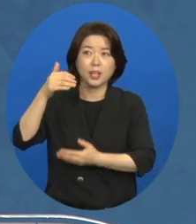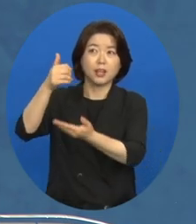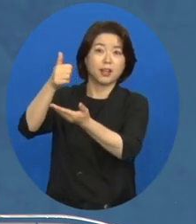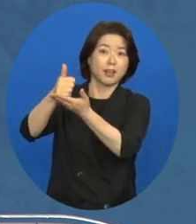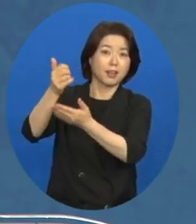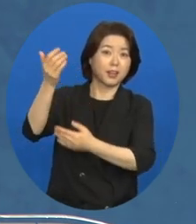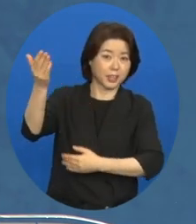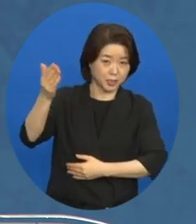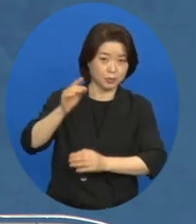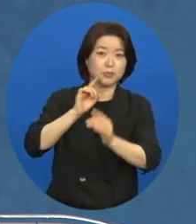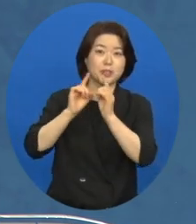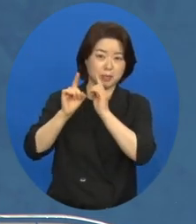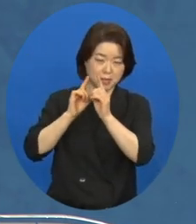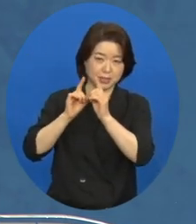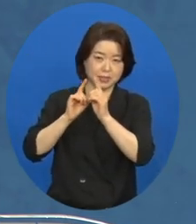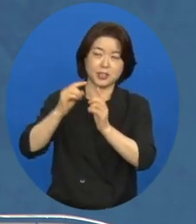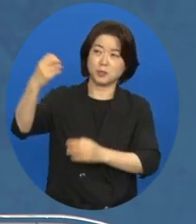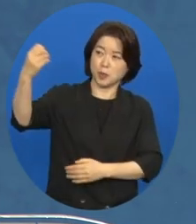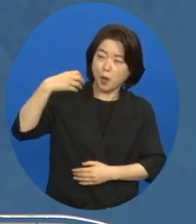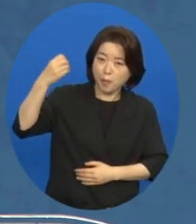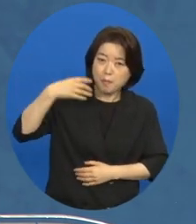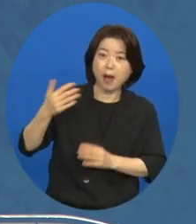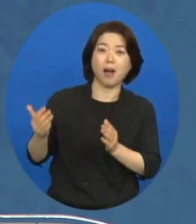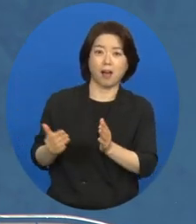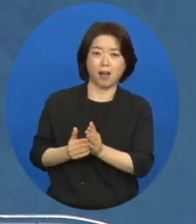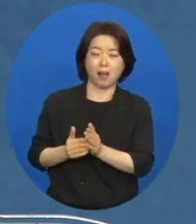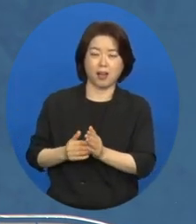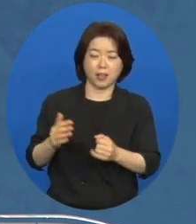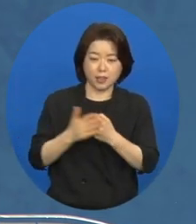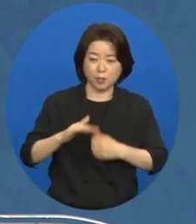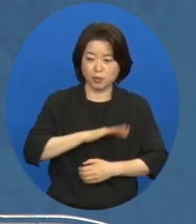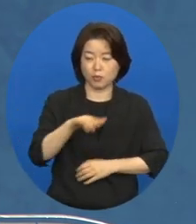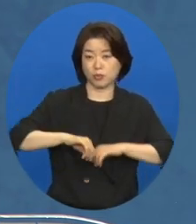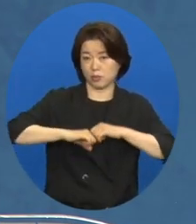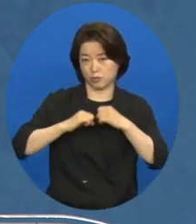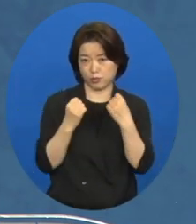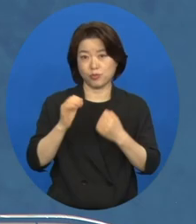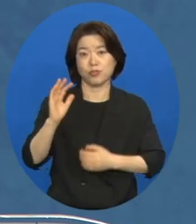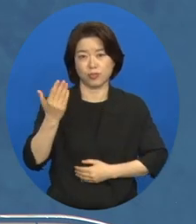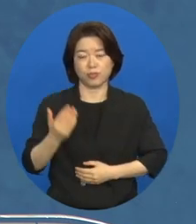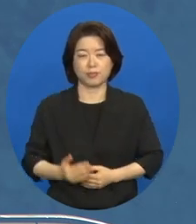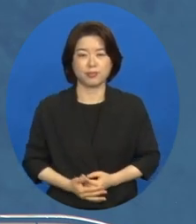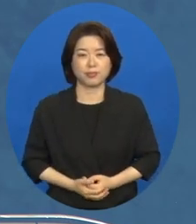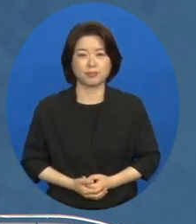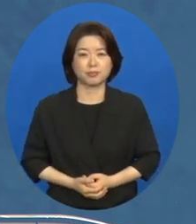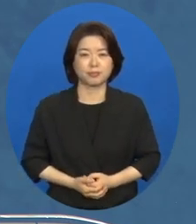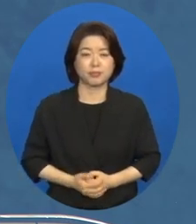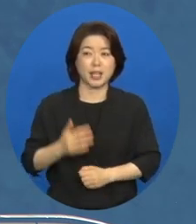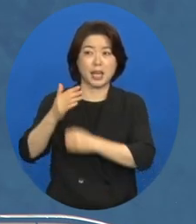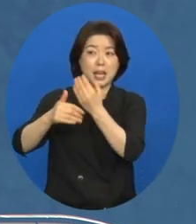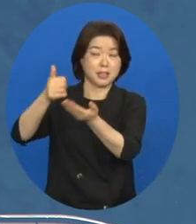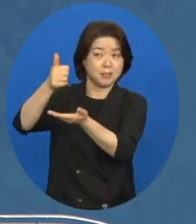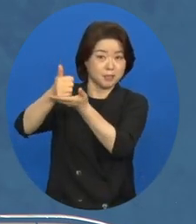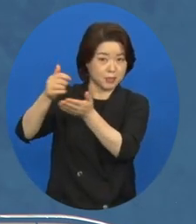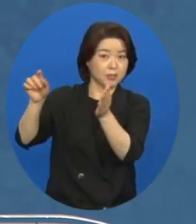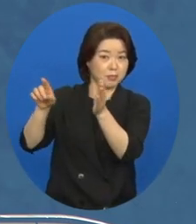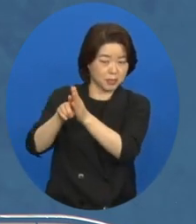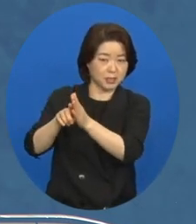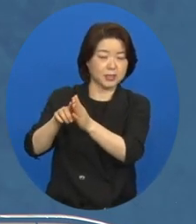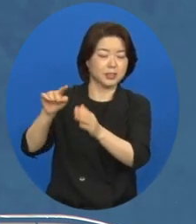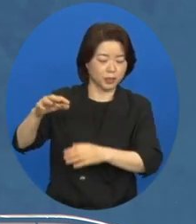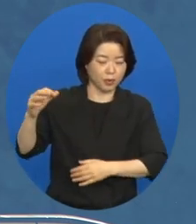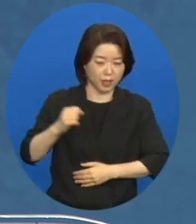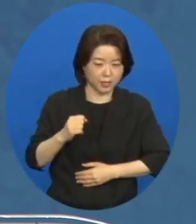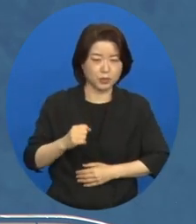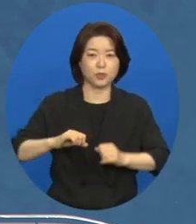말씀, 그분이 말씀하셨으니까 우리가 순종을 하는 것이죠. 그러니까 그분을 믿는 믿음으로 순종할